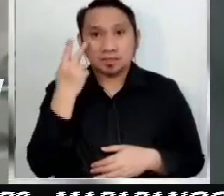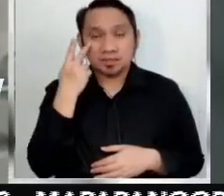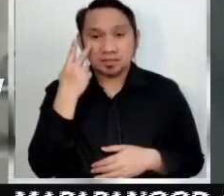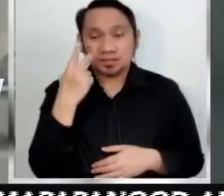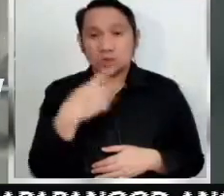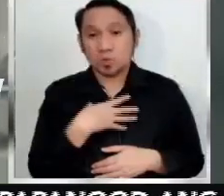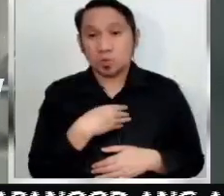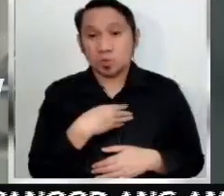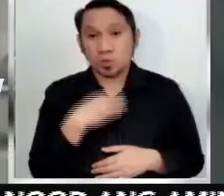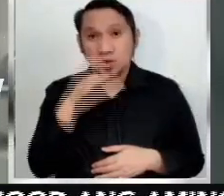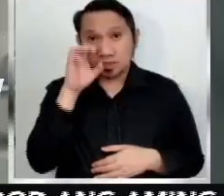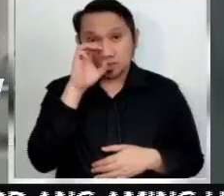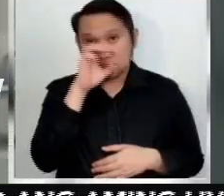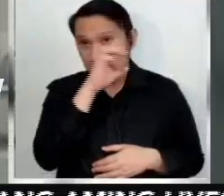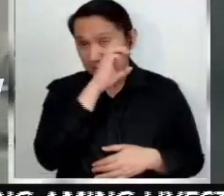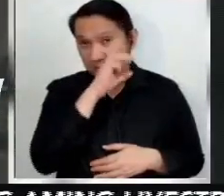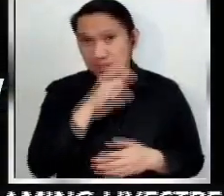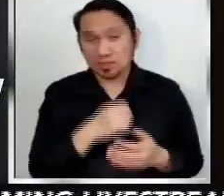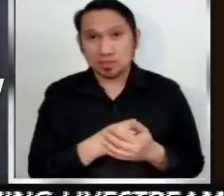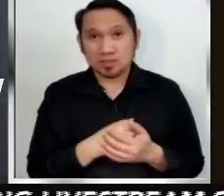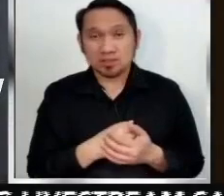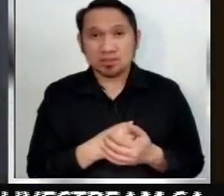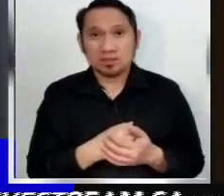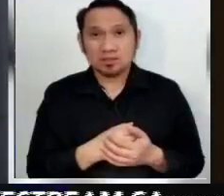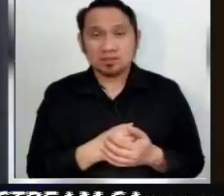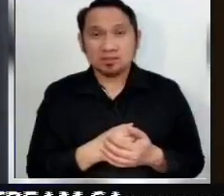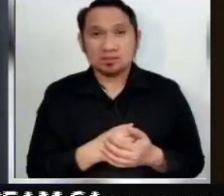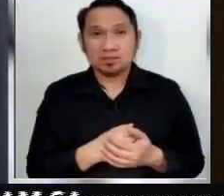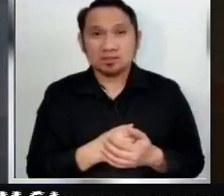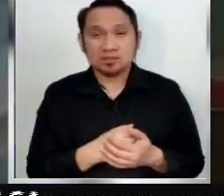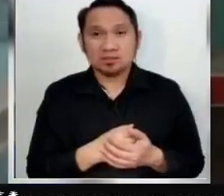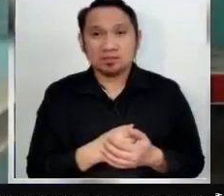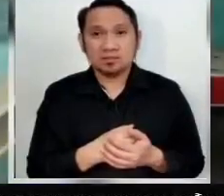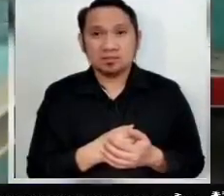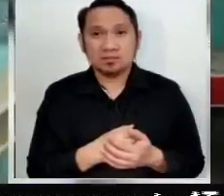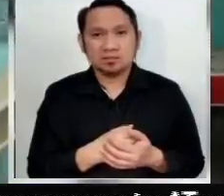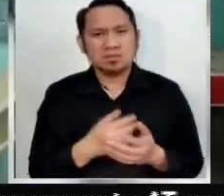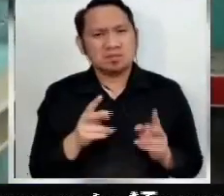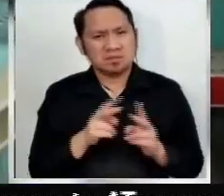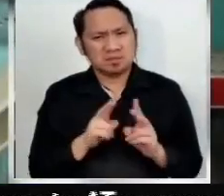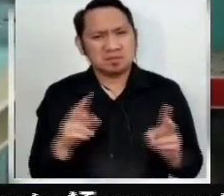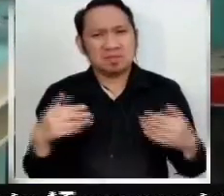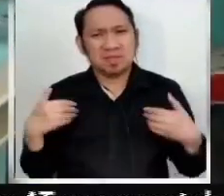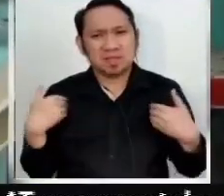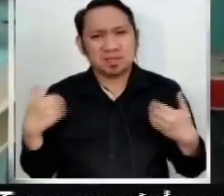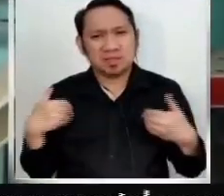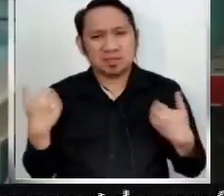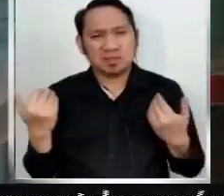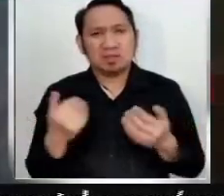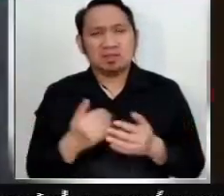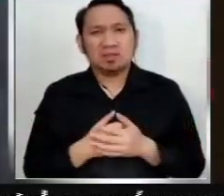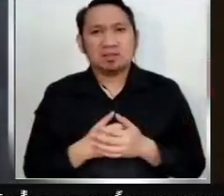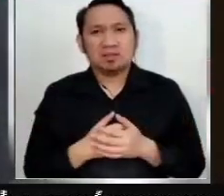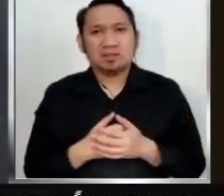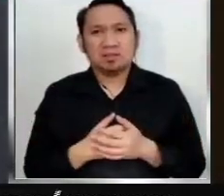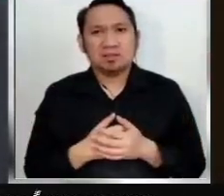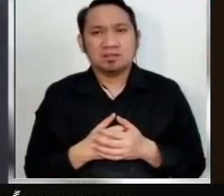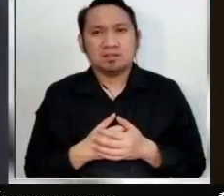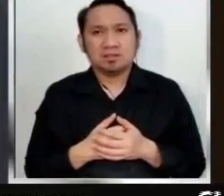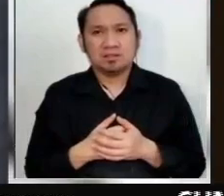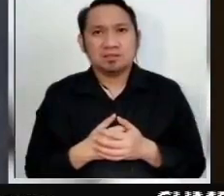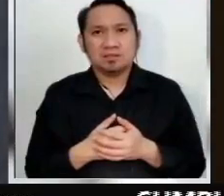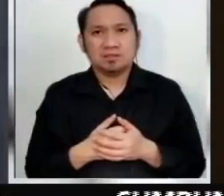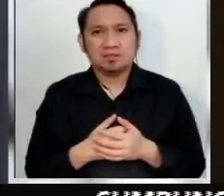natin ay katarata po. Mama, Papa, salamat po kasi kinagawa niyo pa rin ang lahat. Mara po